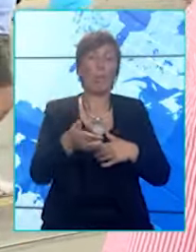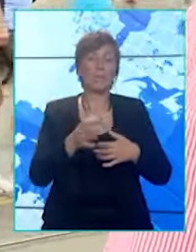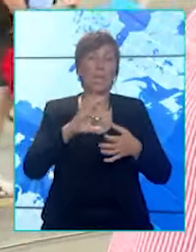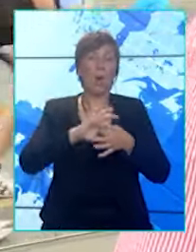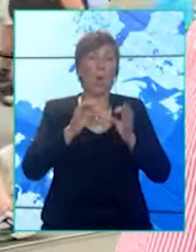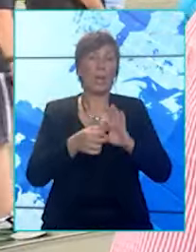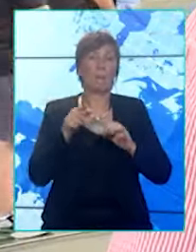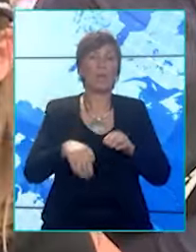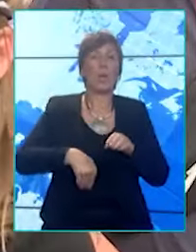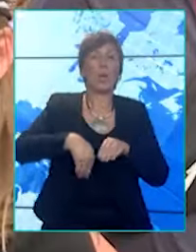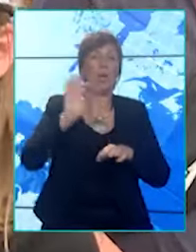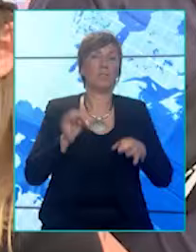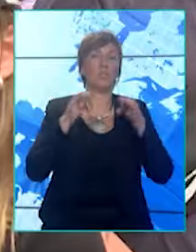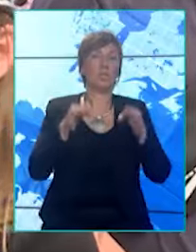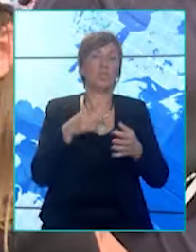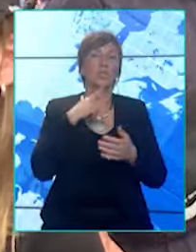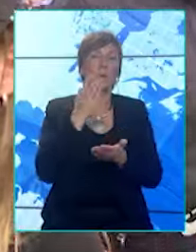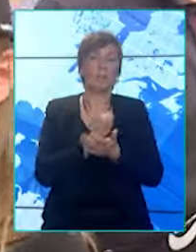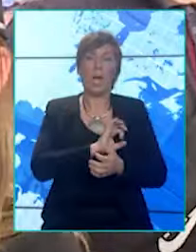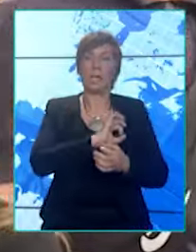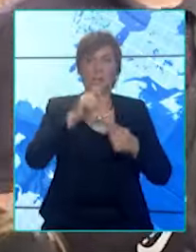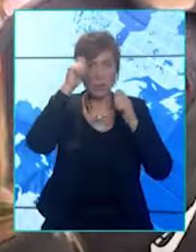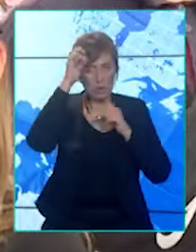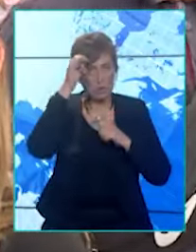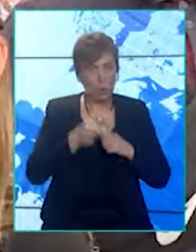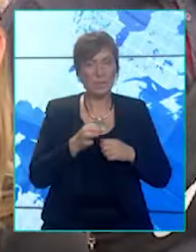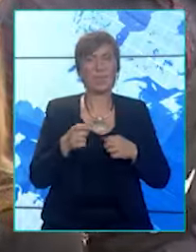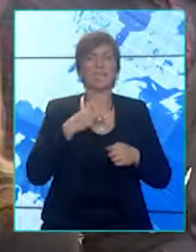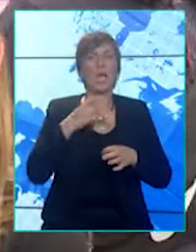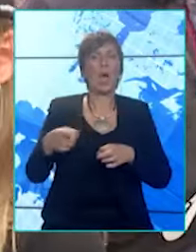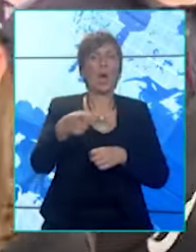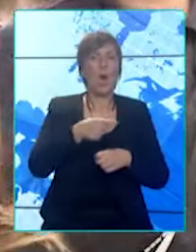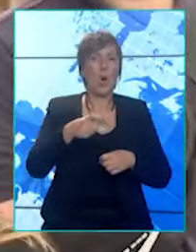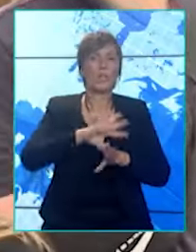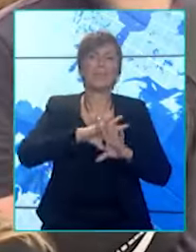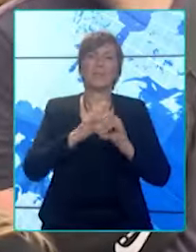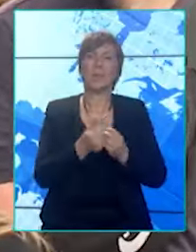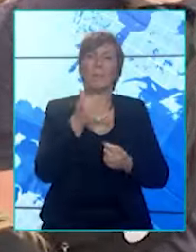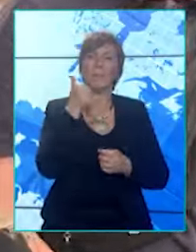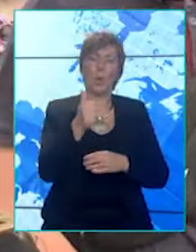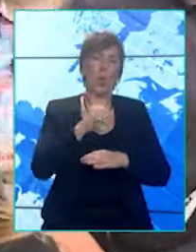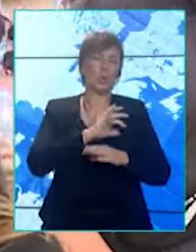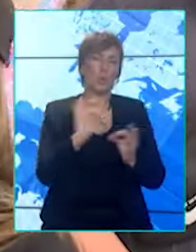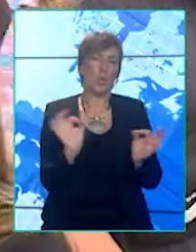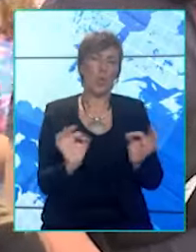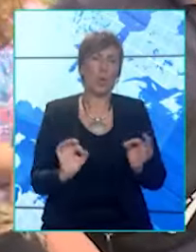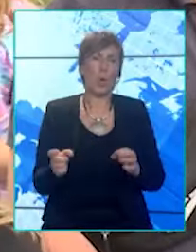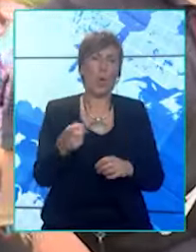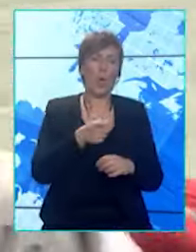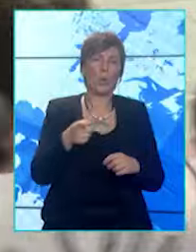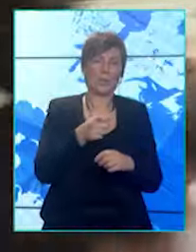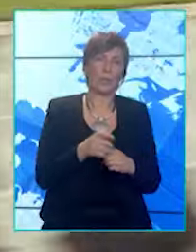događaj što se desio. Svaka čast organizatorima, organizacija, sve je bilo na toku nivou, tako da stvarno